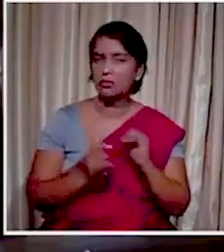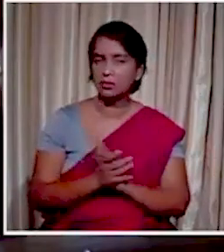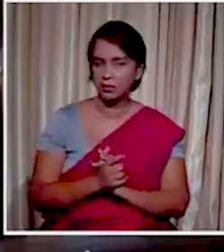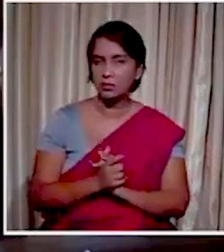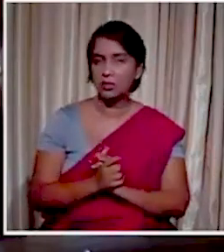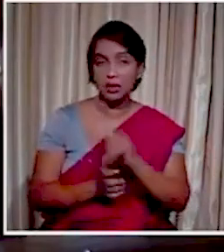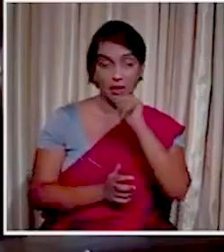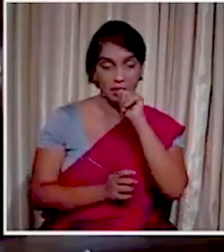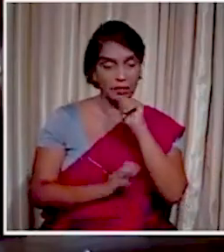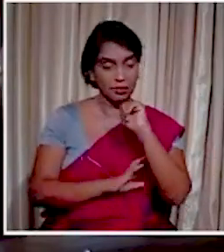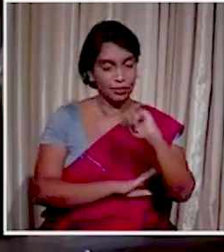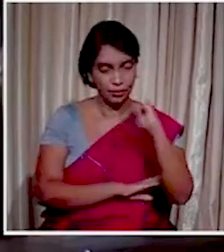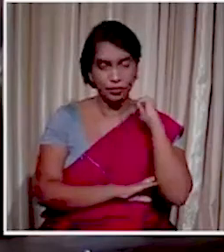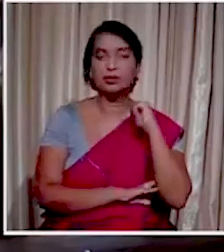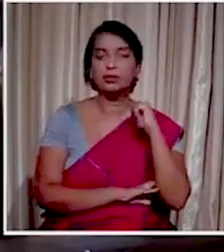शक्तिमत्